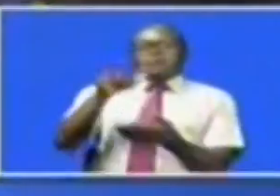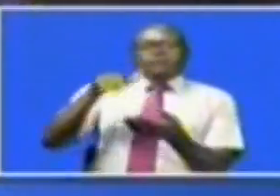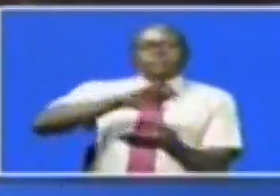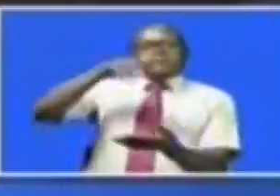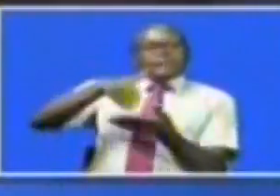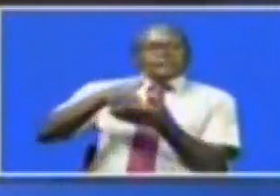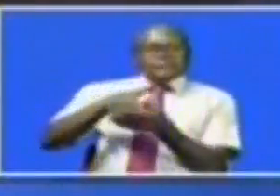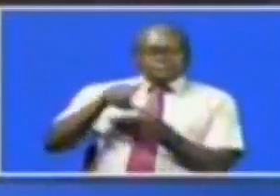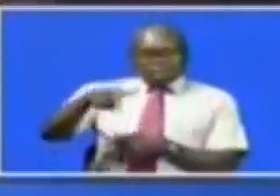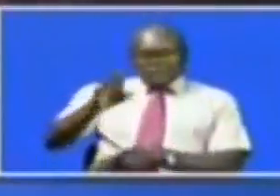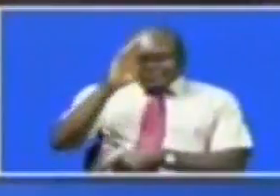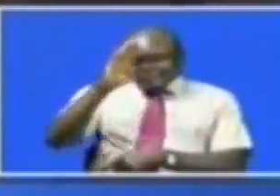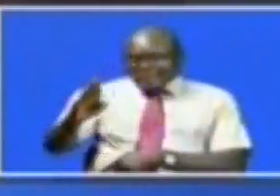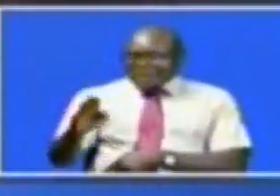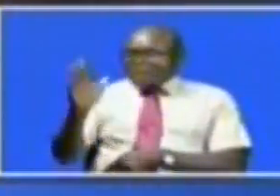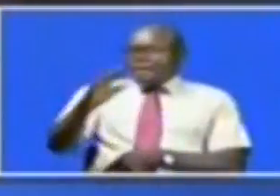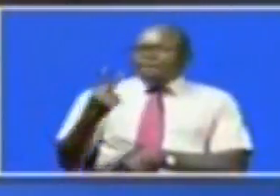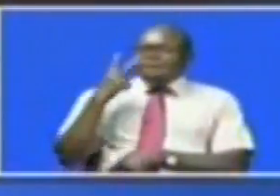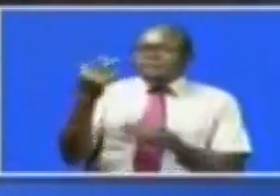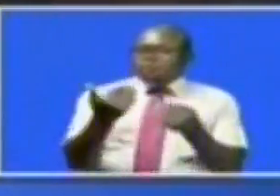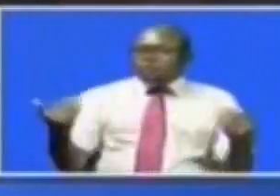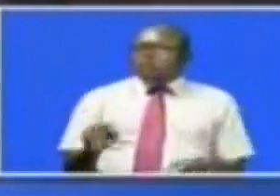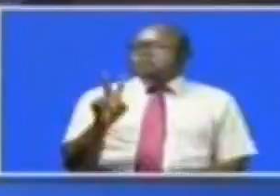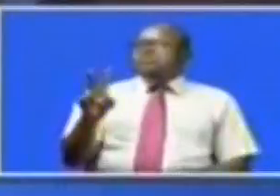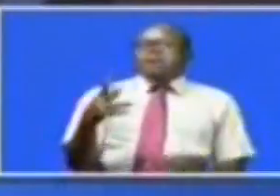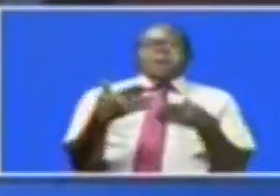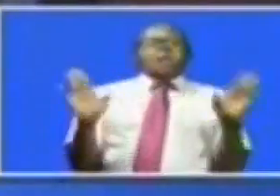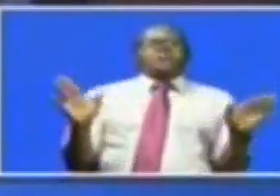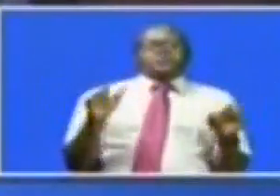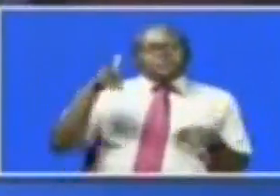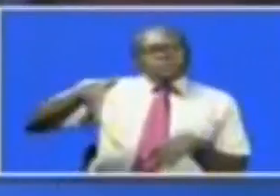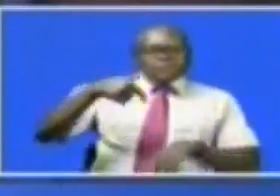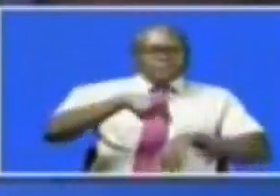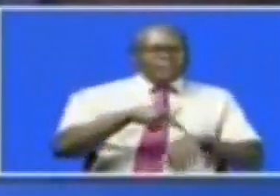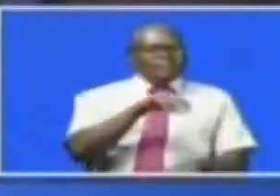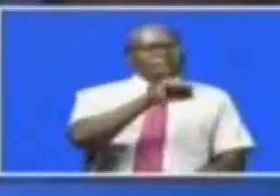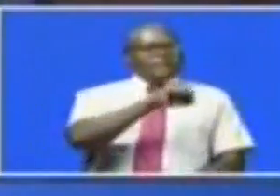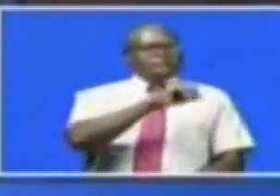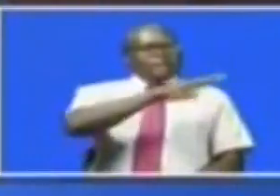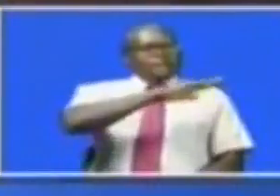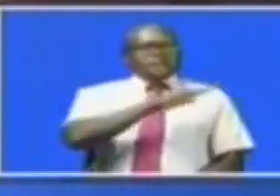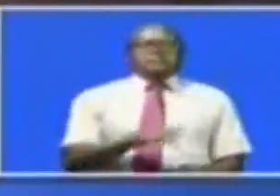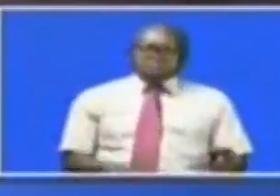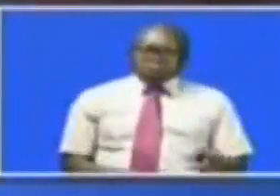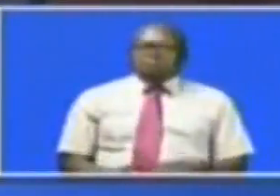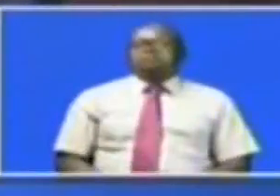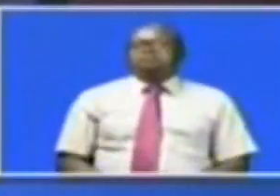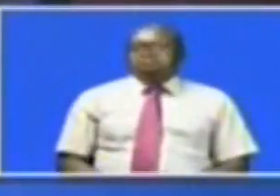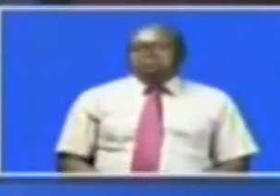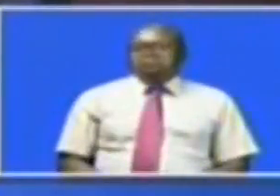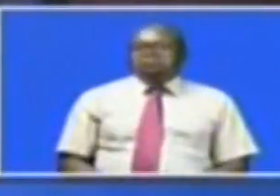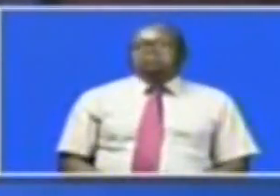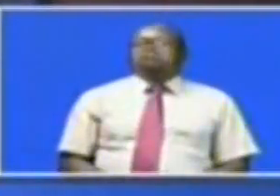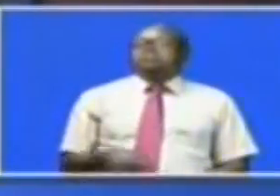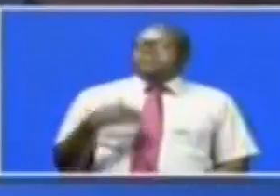Kutoka hiyo Sunday watoto hawaja waionekana. Sasa kitu leo saa 11, sababu